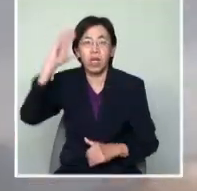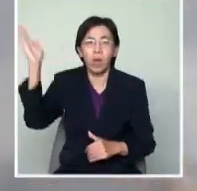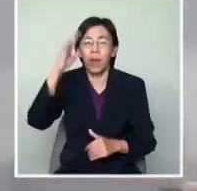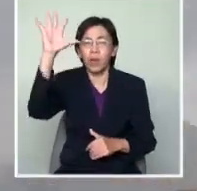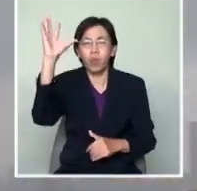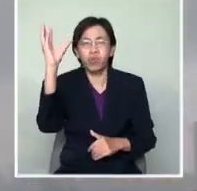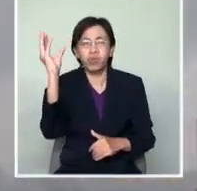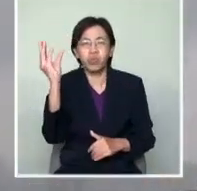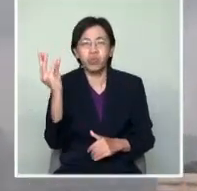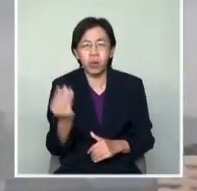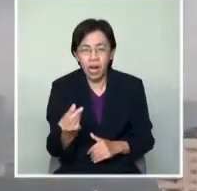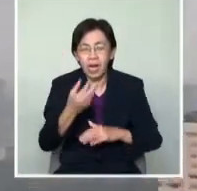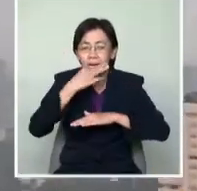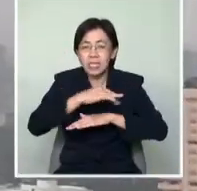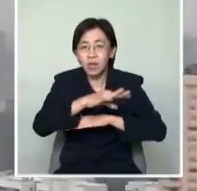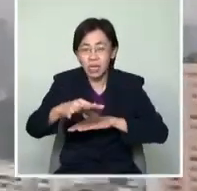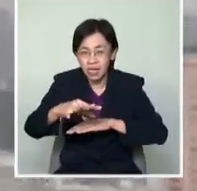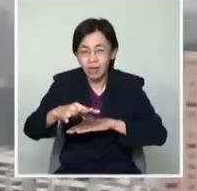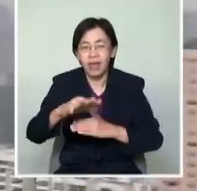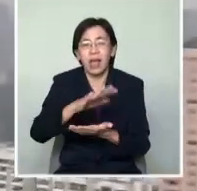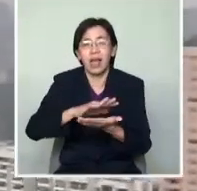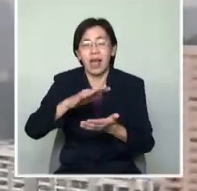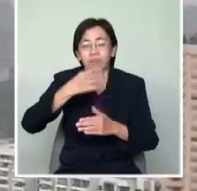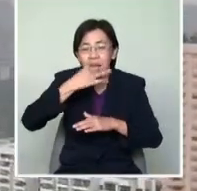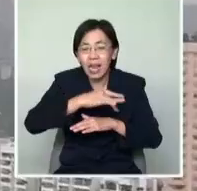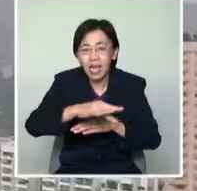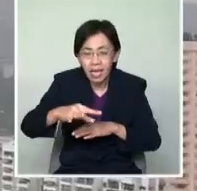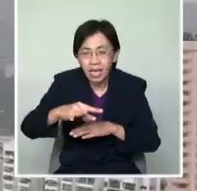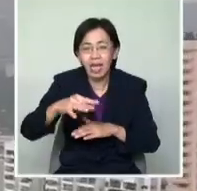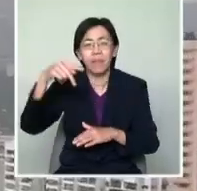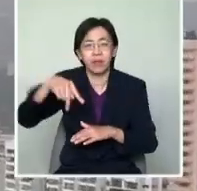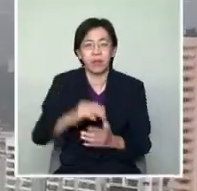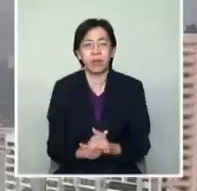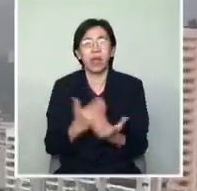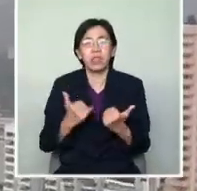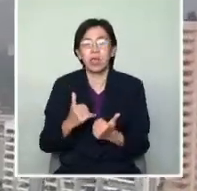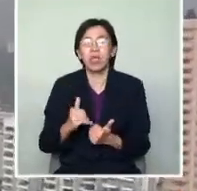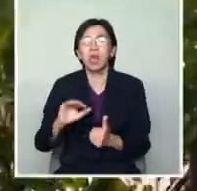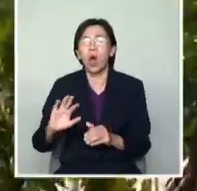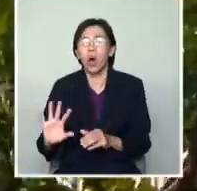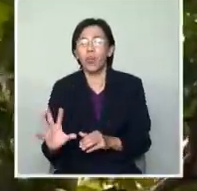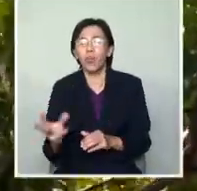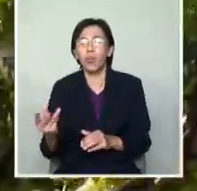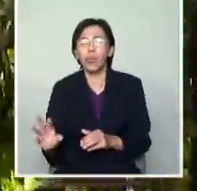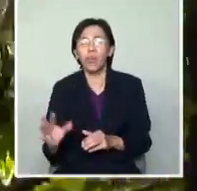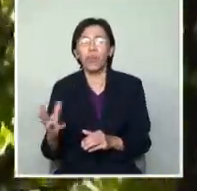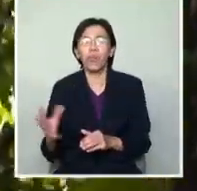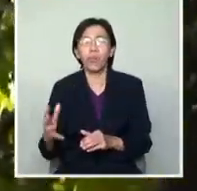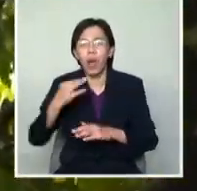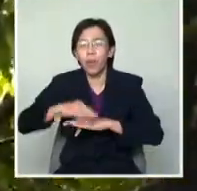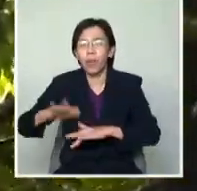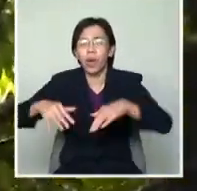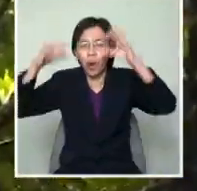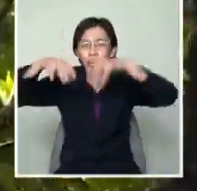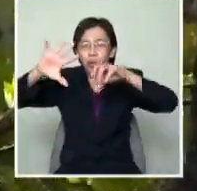ตร้อนบริเวณทะเลจีนใต้และมหาสมุทรแปซิฟิกเวลานี้ยังไม่พบการก่อตัวกรมอุตุนิยมวิทยาได้ติดตาม